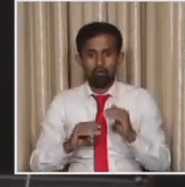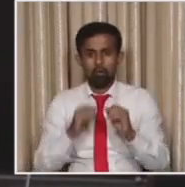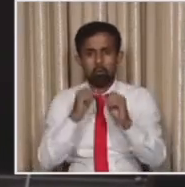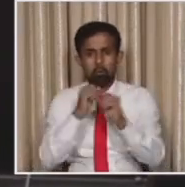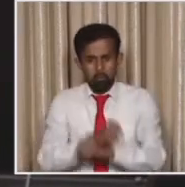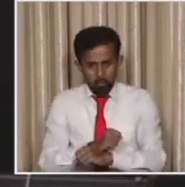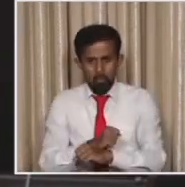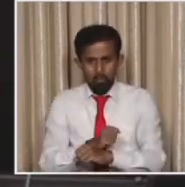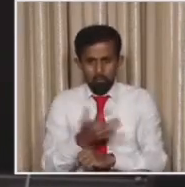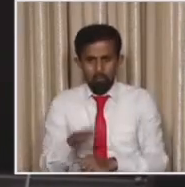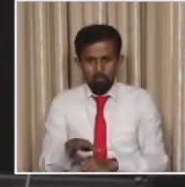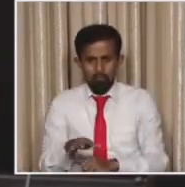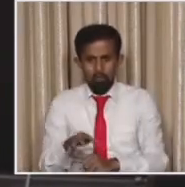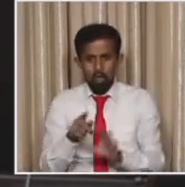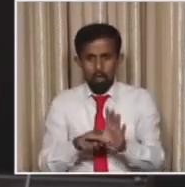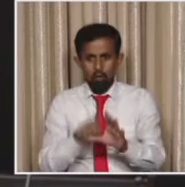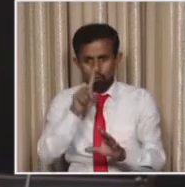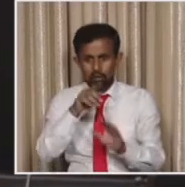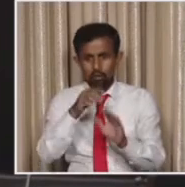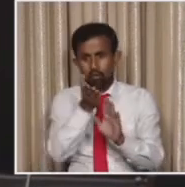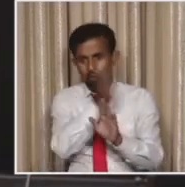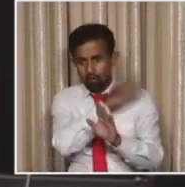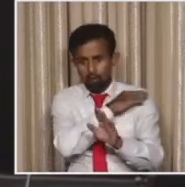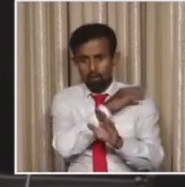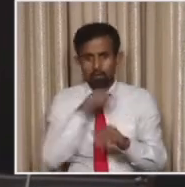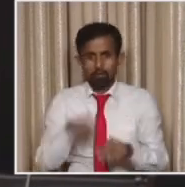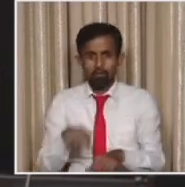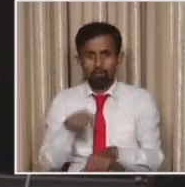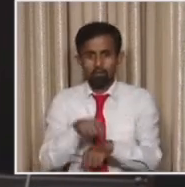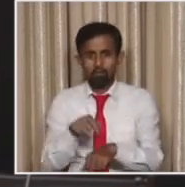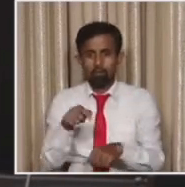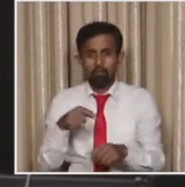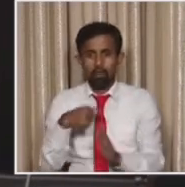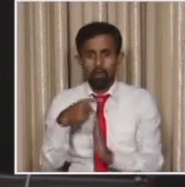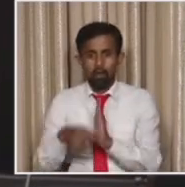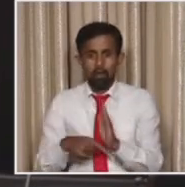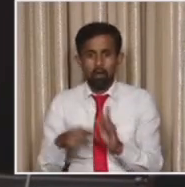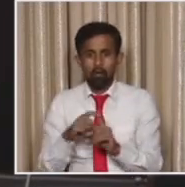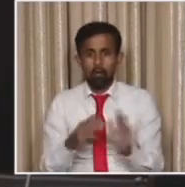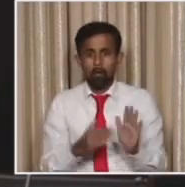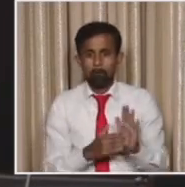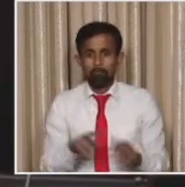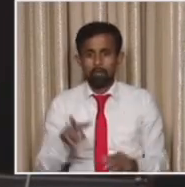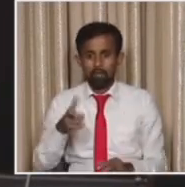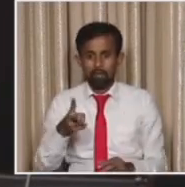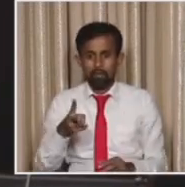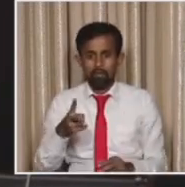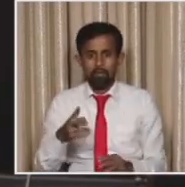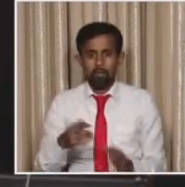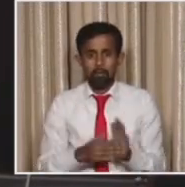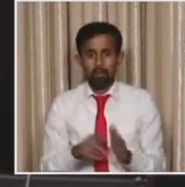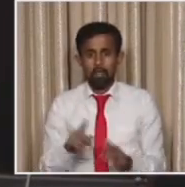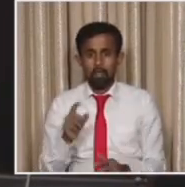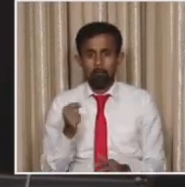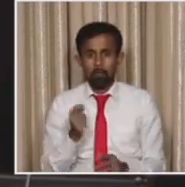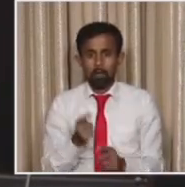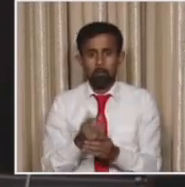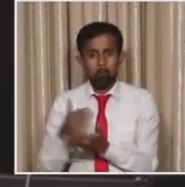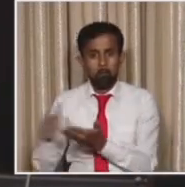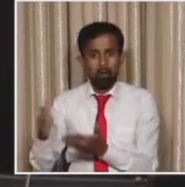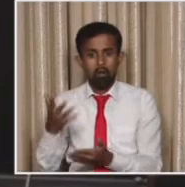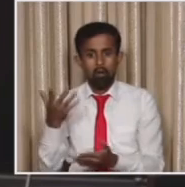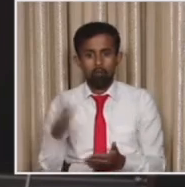වෙලා හිටියා මීට අවුරුද්දකට කලින්. දැන් ඔබතුමාලා අපේ රටෙන් ගත්ත ඩොලර් මිලියන 200න් ඩොලර් මිලියන 150ක් ගෙවලා